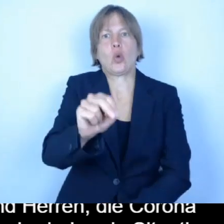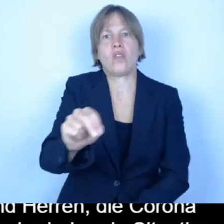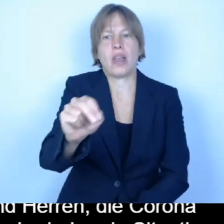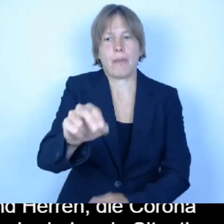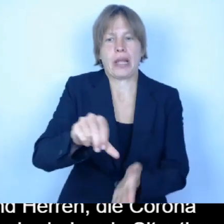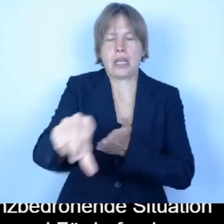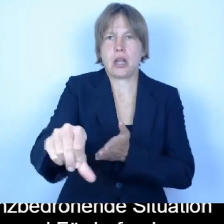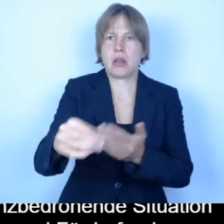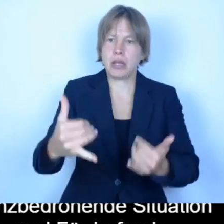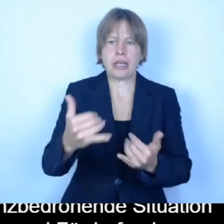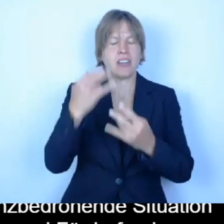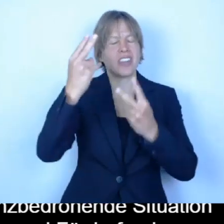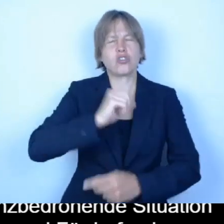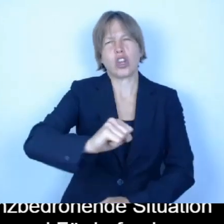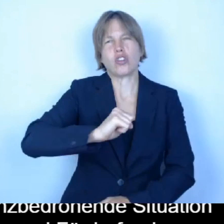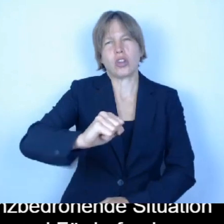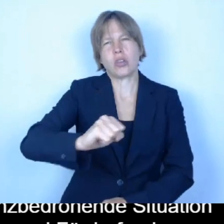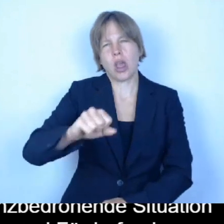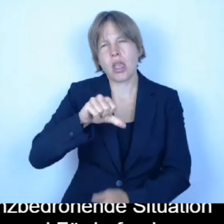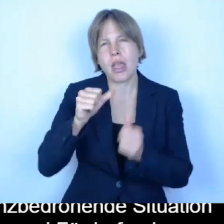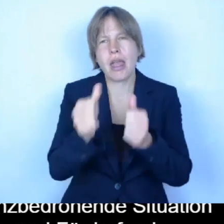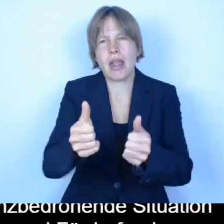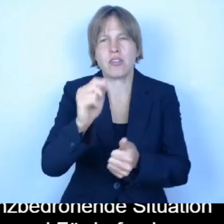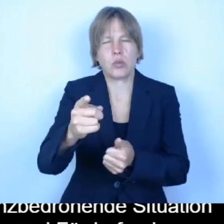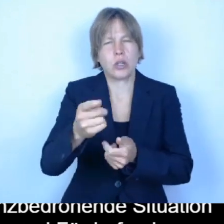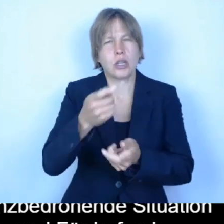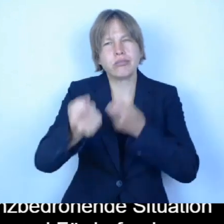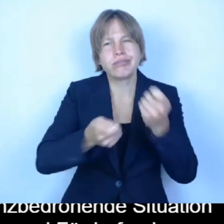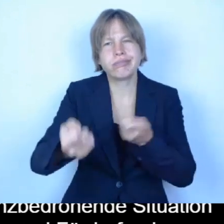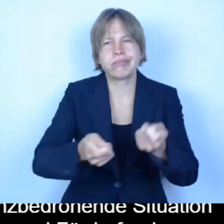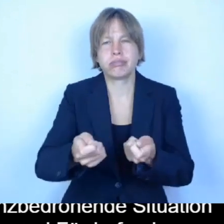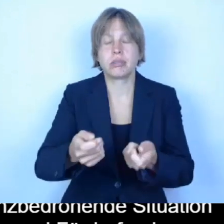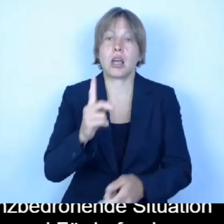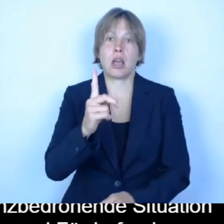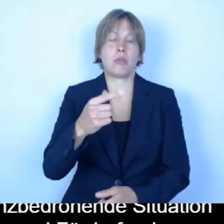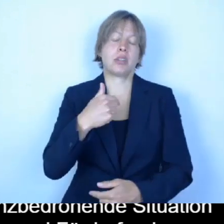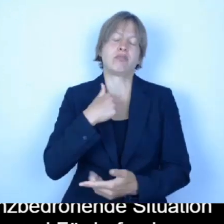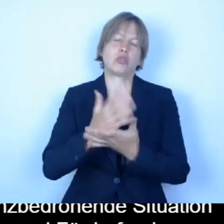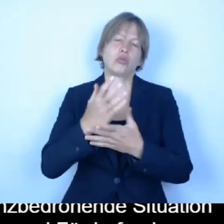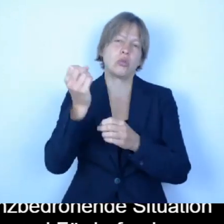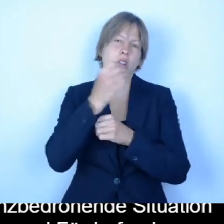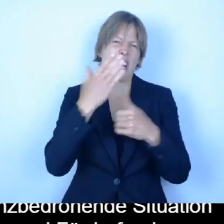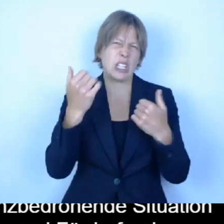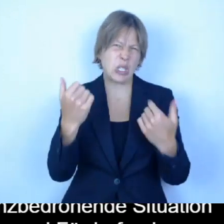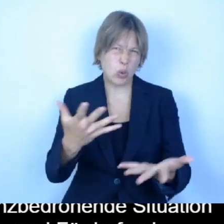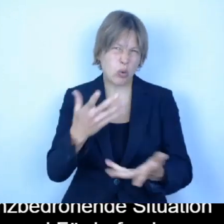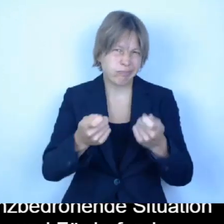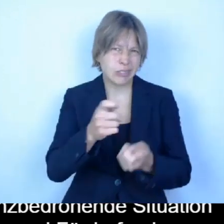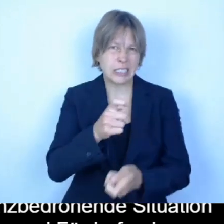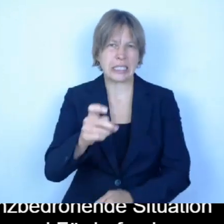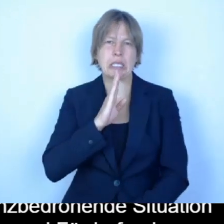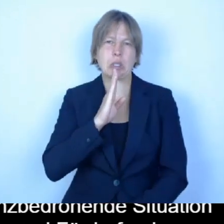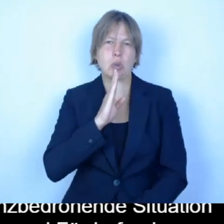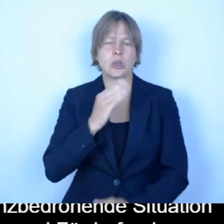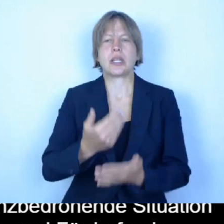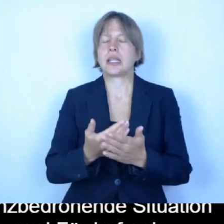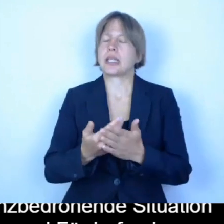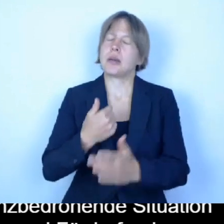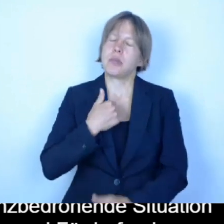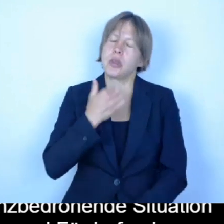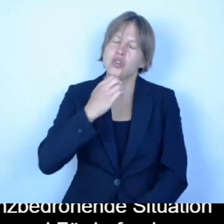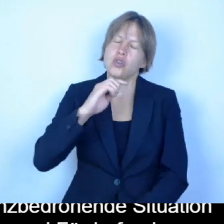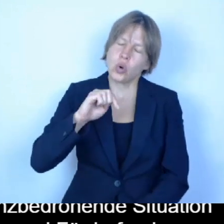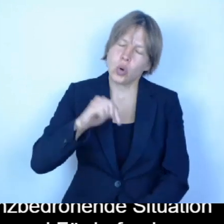heute auch noch mal nachlegen. Ich möchte da auch ganz ausdrücklich dem Ministerpräsidenten danken, dass er da so dahinter steht und